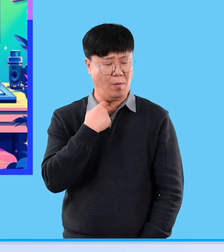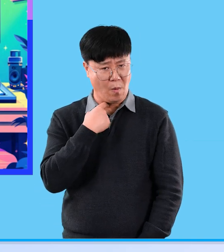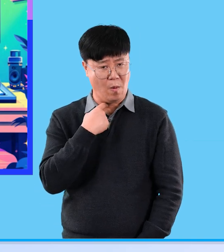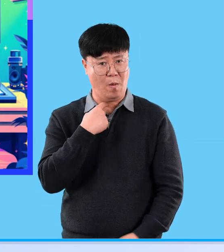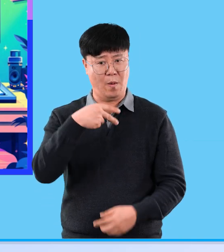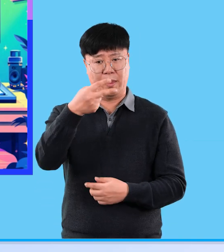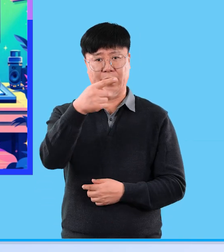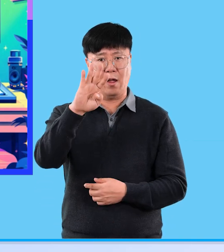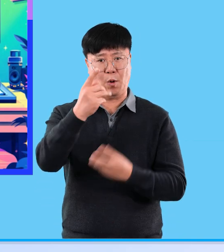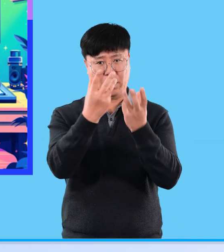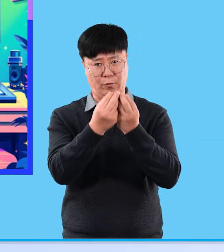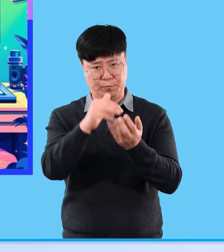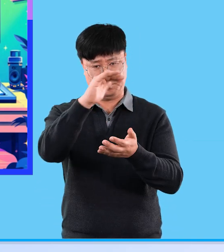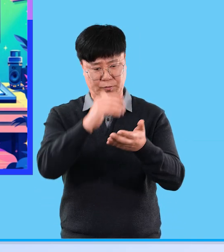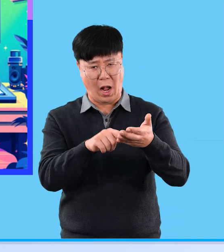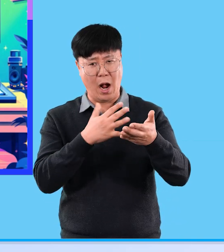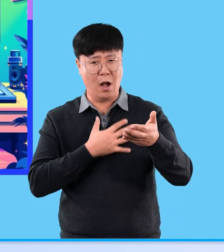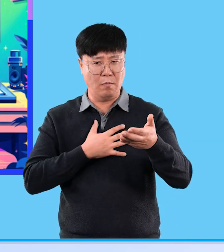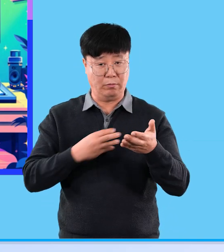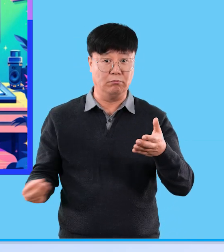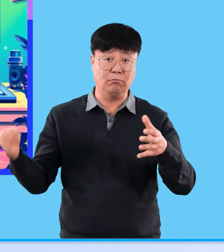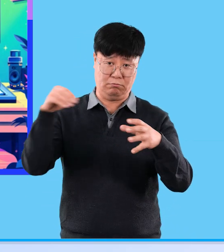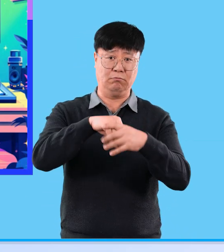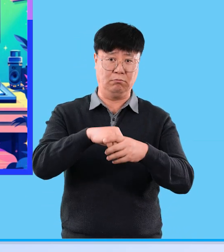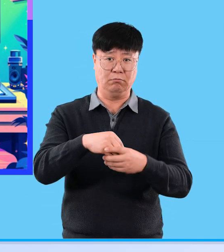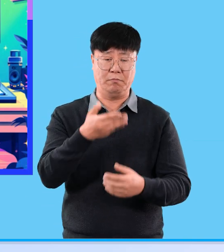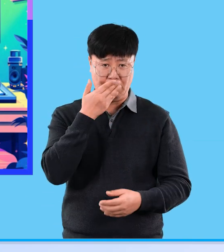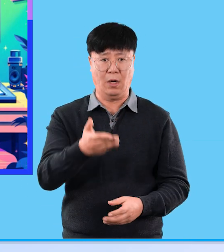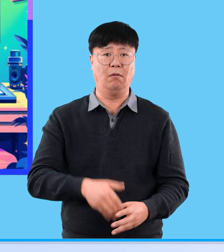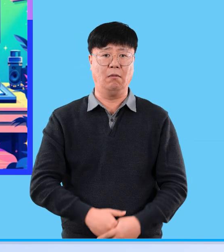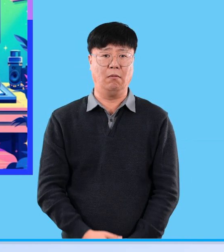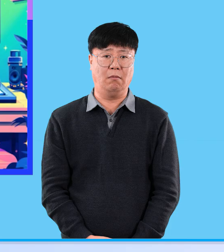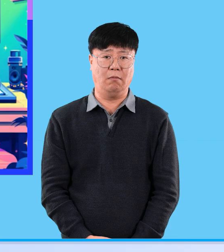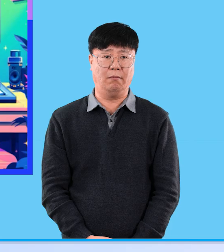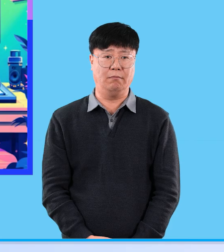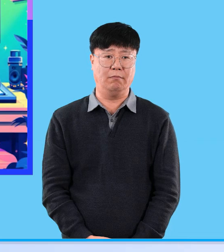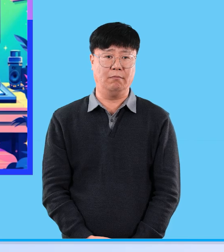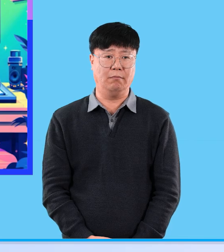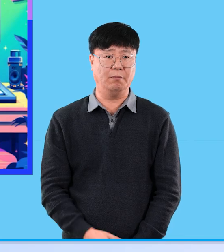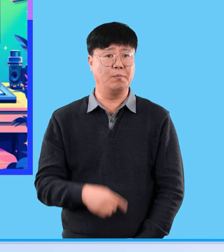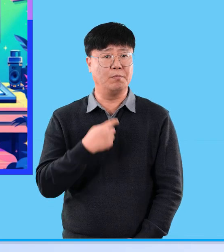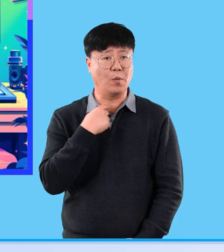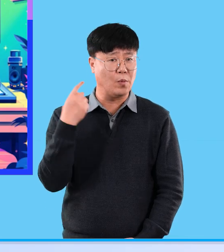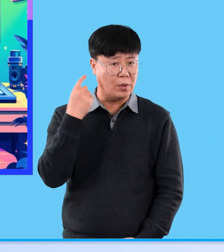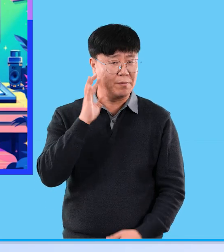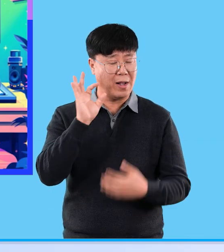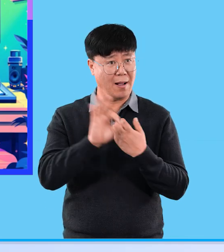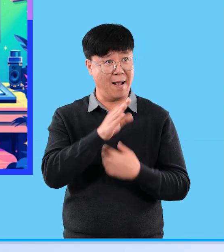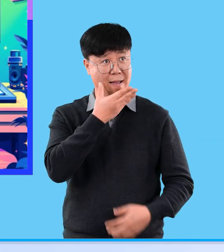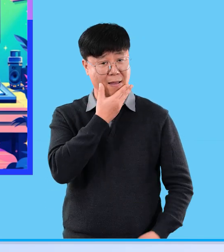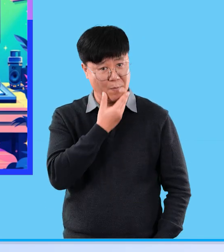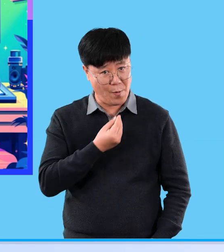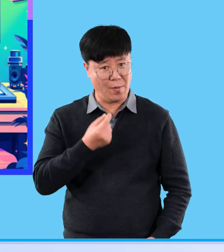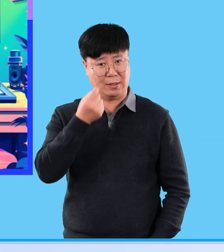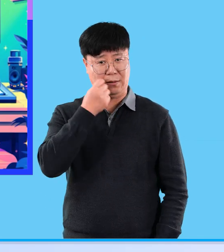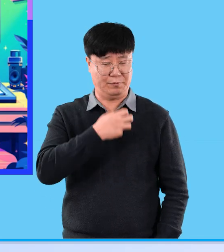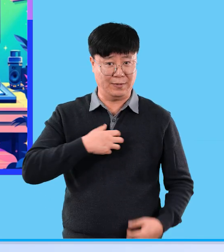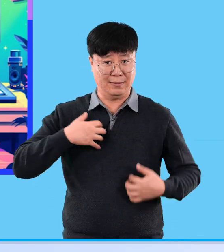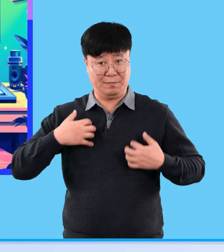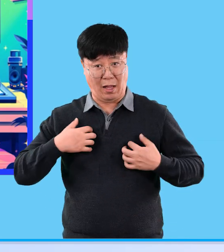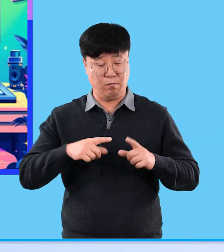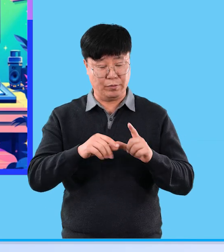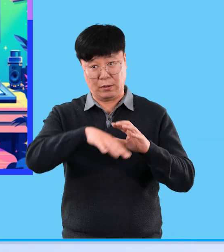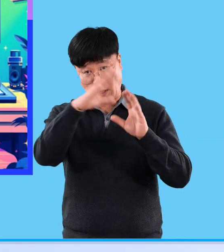뛰어난 것은 대본에 맞는 감정을 실어줄 수가 있습니다. 목소리에 만약에 행복하다,